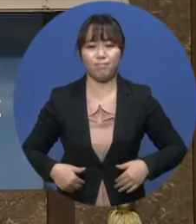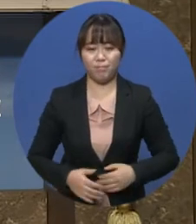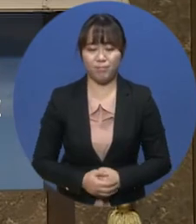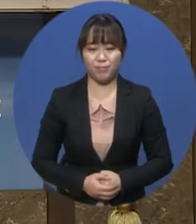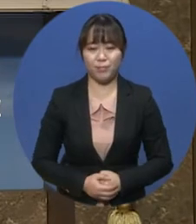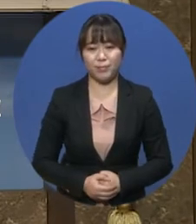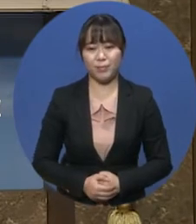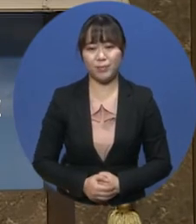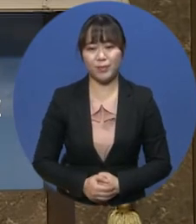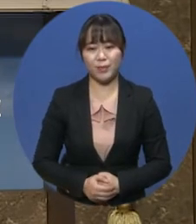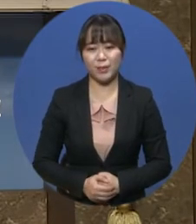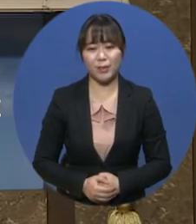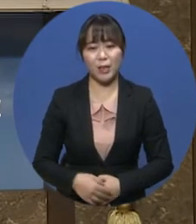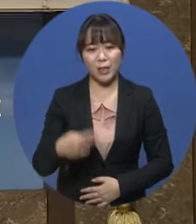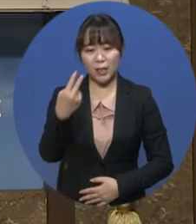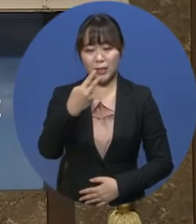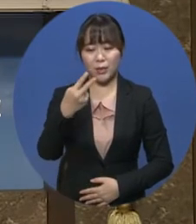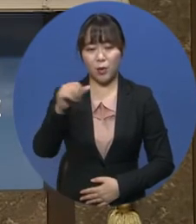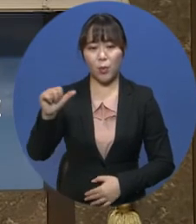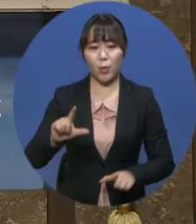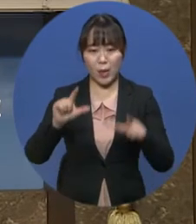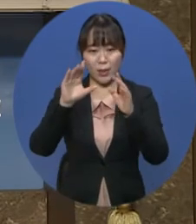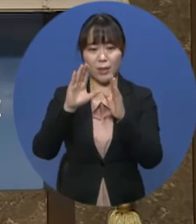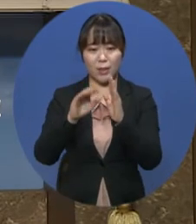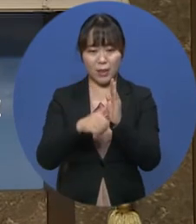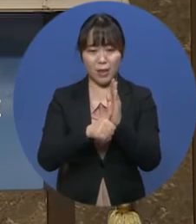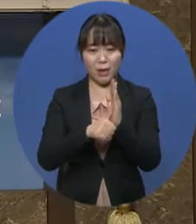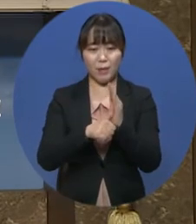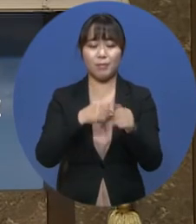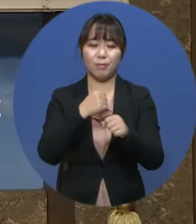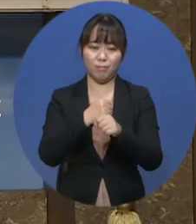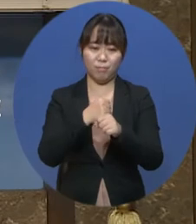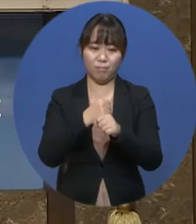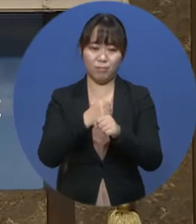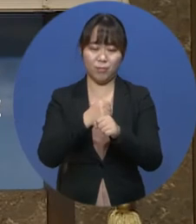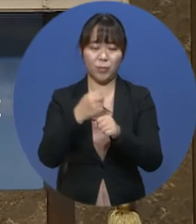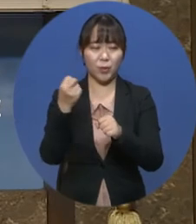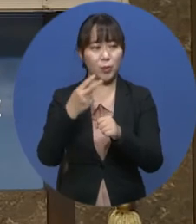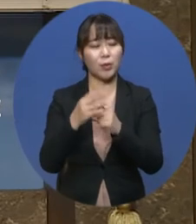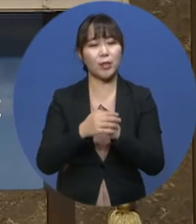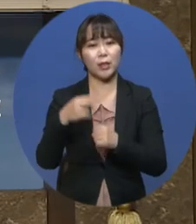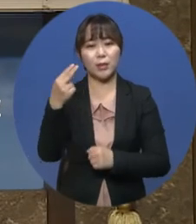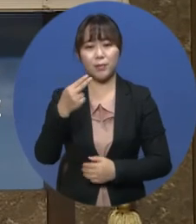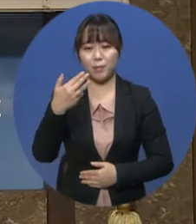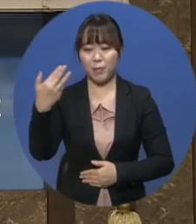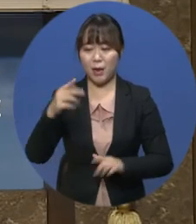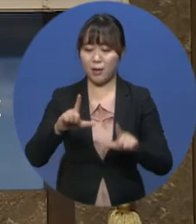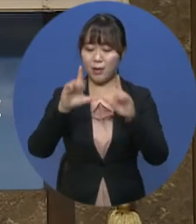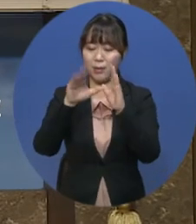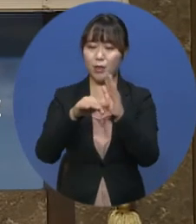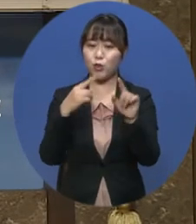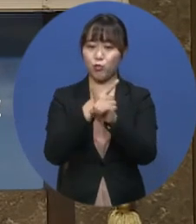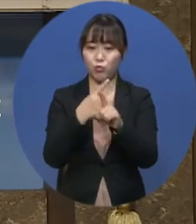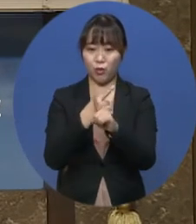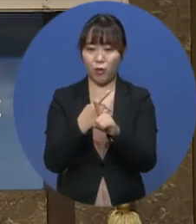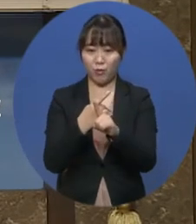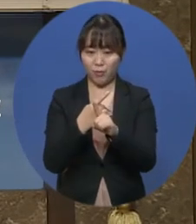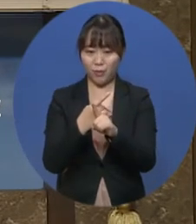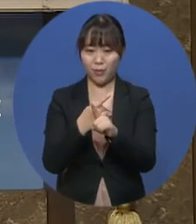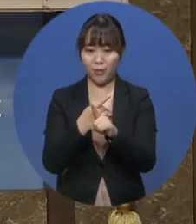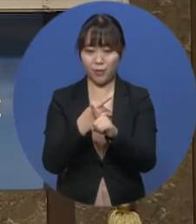예 2005년도에 이 가이드북을 만들었어요 어 그리고 2008년도에 또 수정 보니